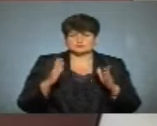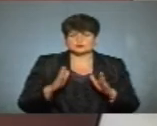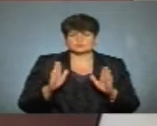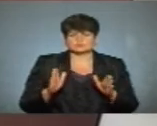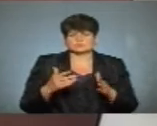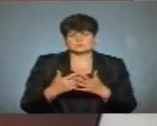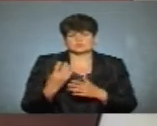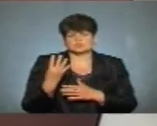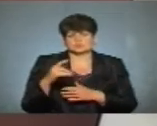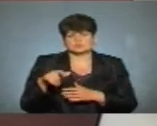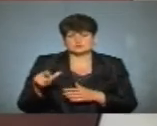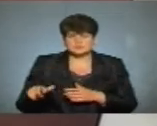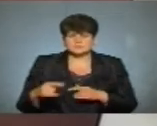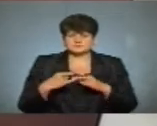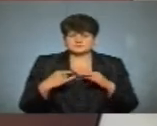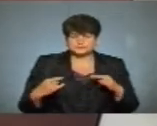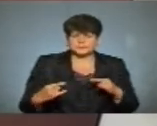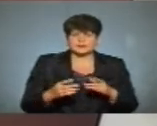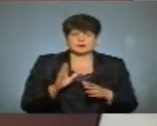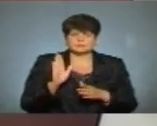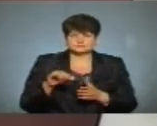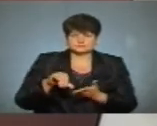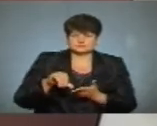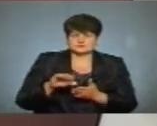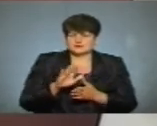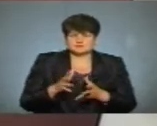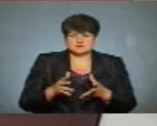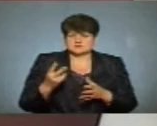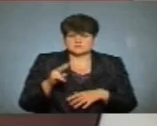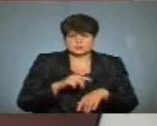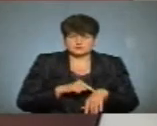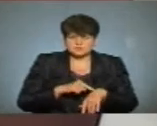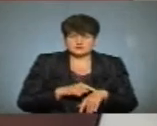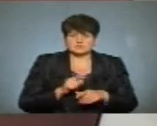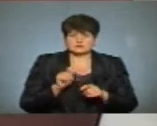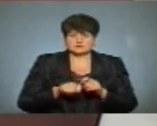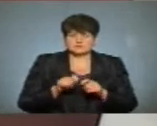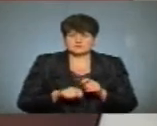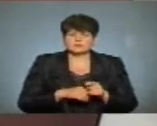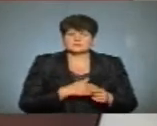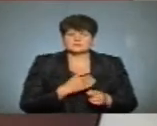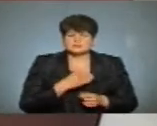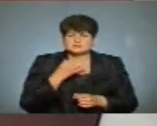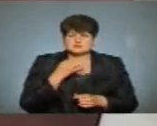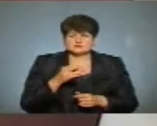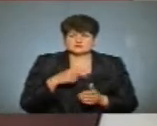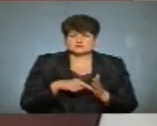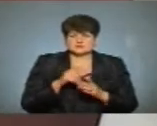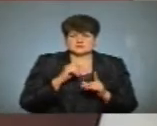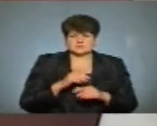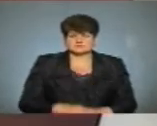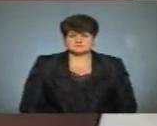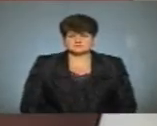осіб. Перебувати в закладі не більше 2 годин. Їм мають вимірювати температуру, повідомила речниця Тернопільської міськради Мар'яна